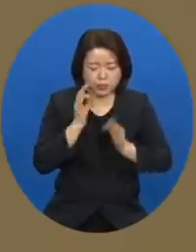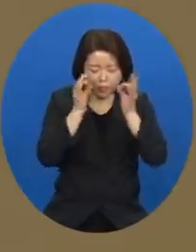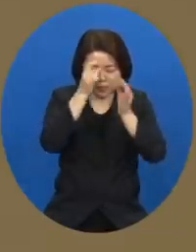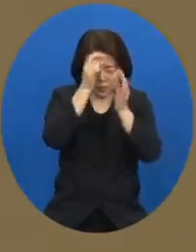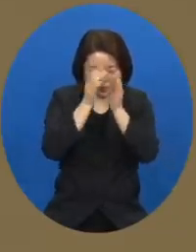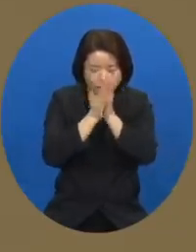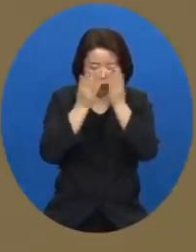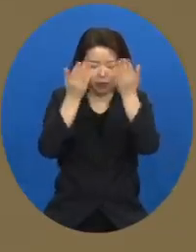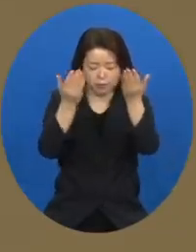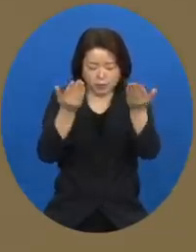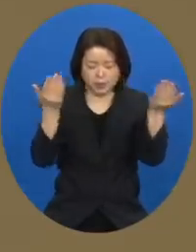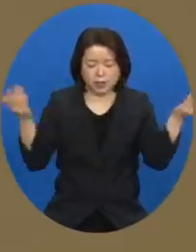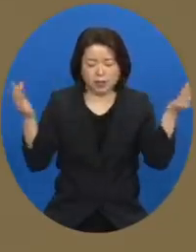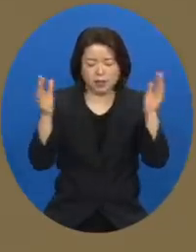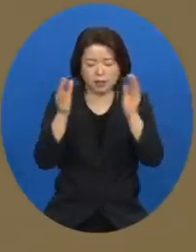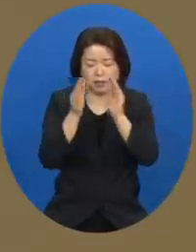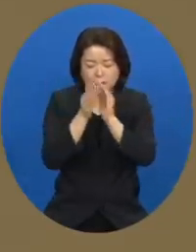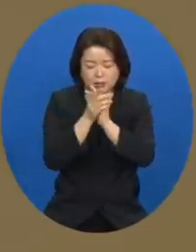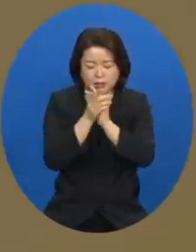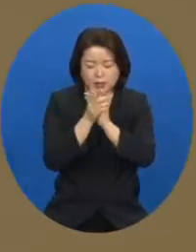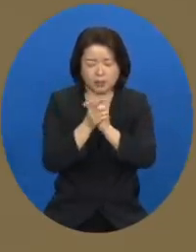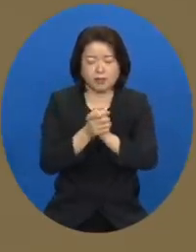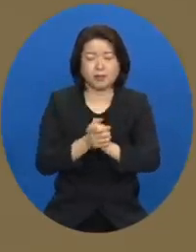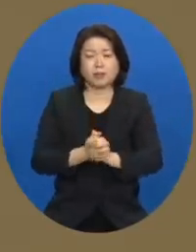간절히 기도합니다. 아멘.